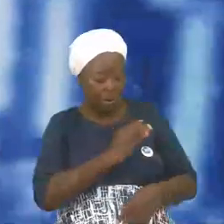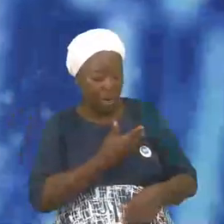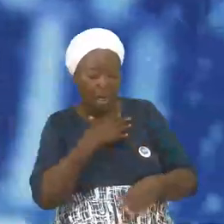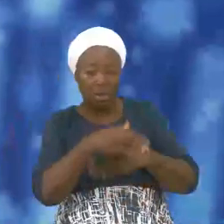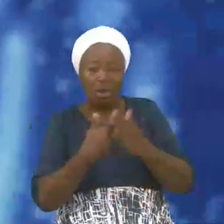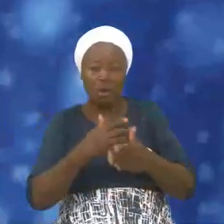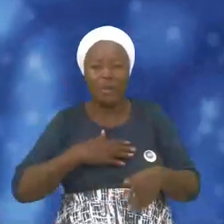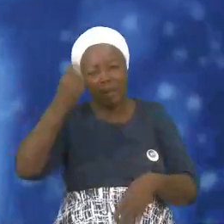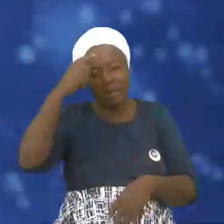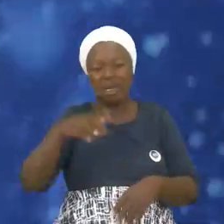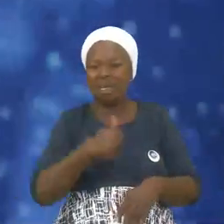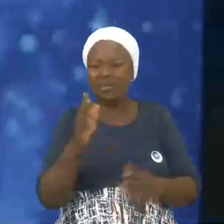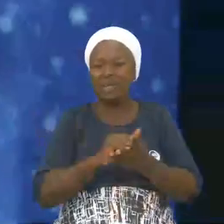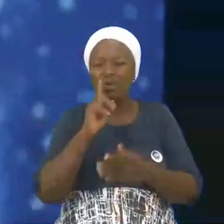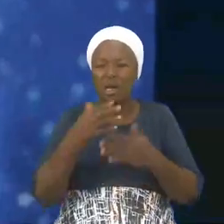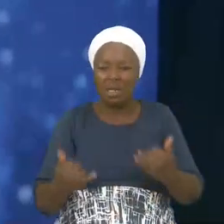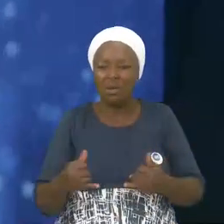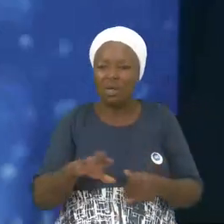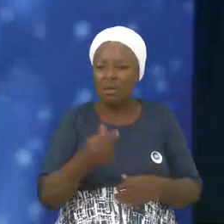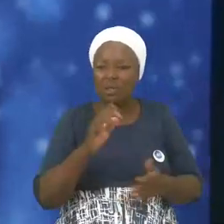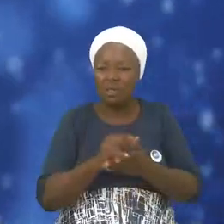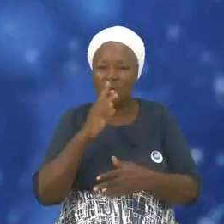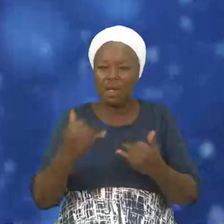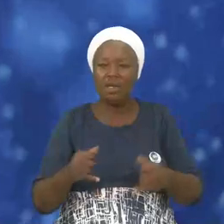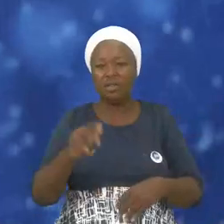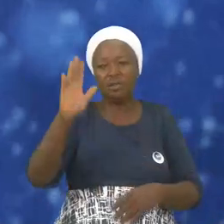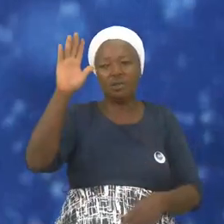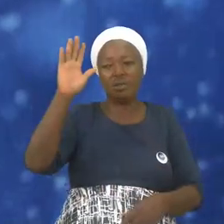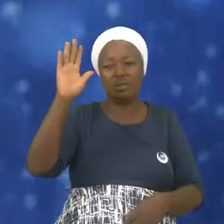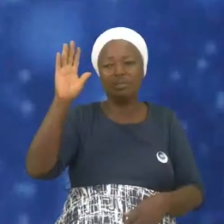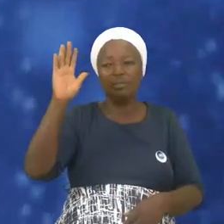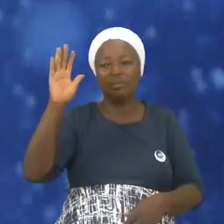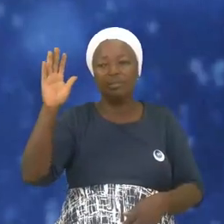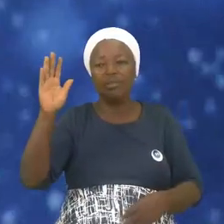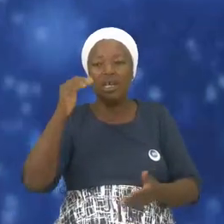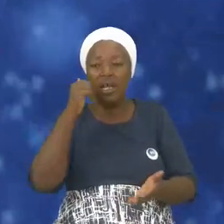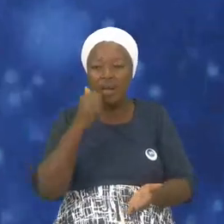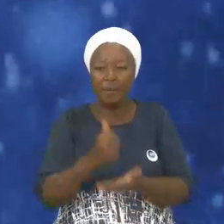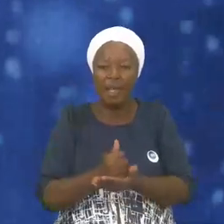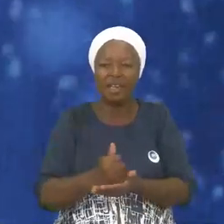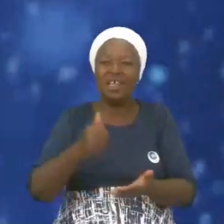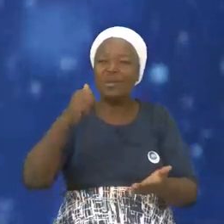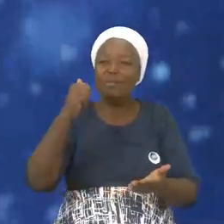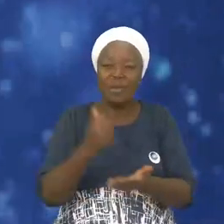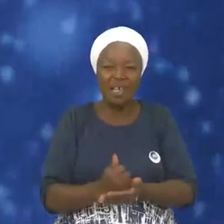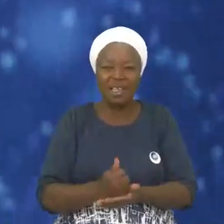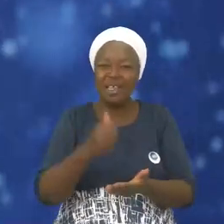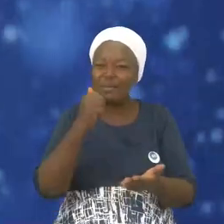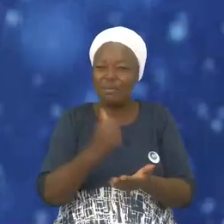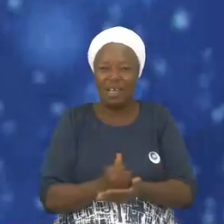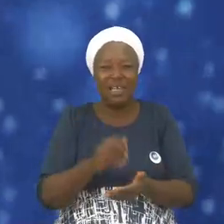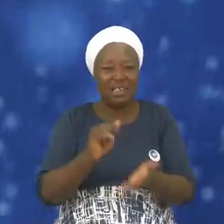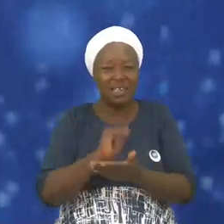au Seigneur de tout mon cœur, de toute mon âme, de toute ma pensée, n'importe où tu es. Lève simplement cette